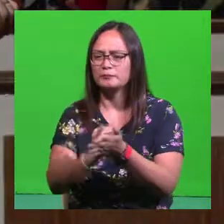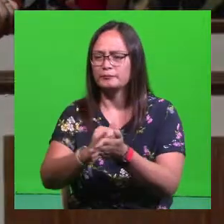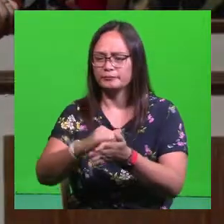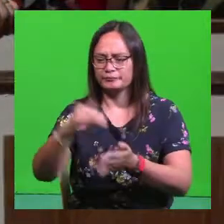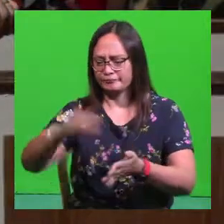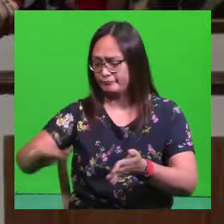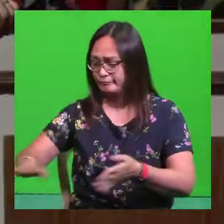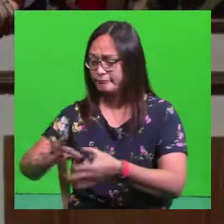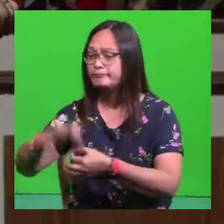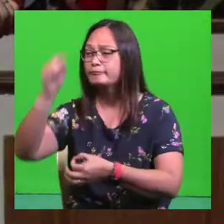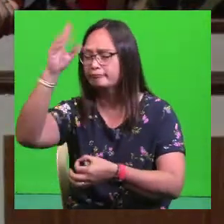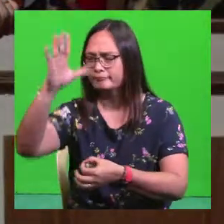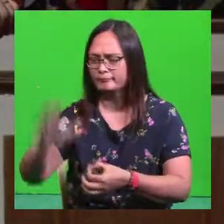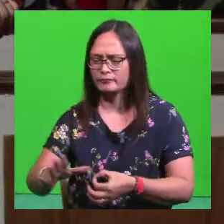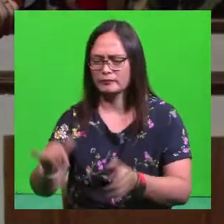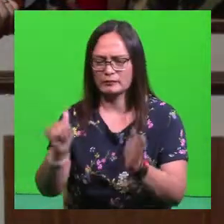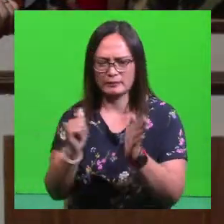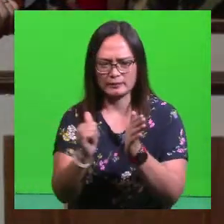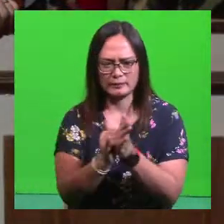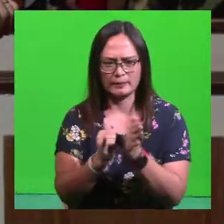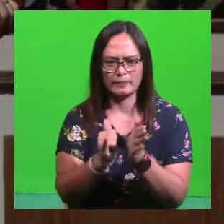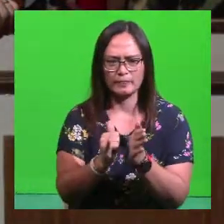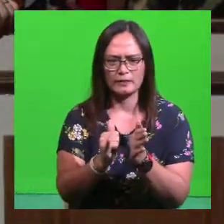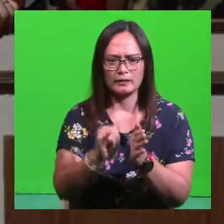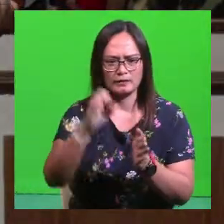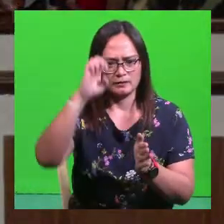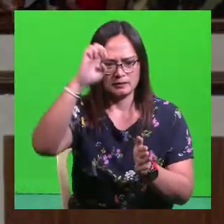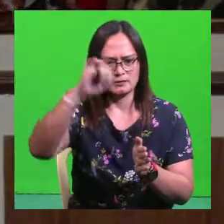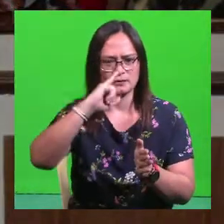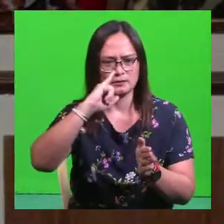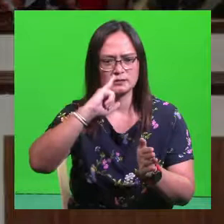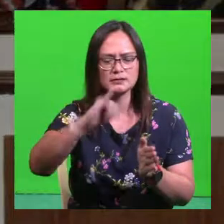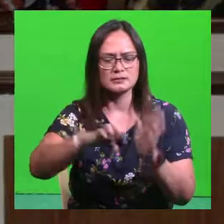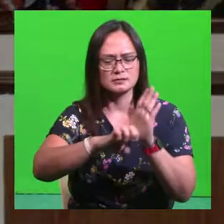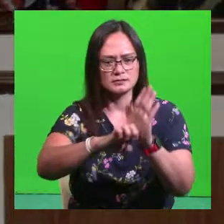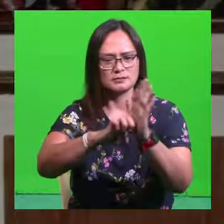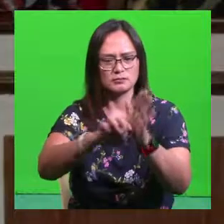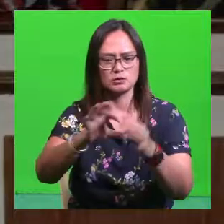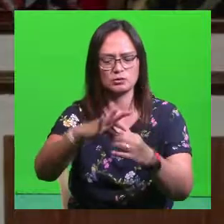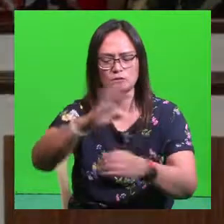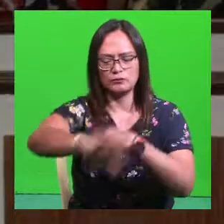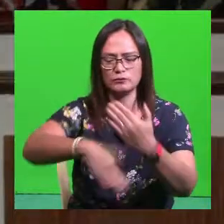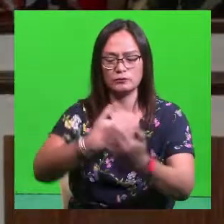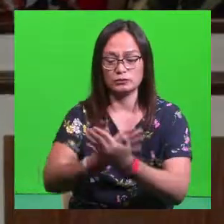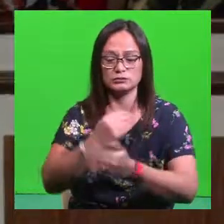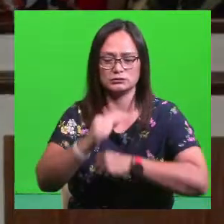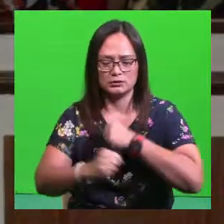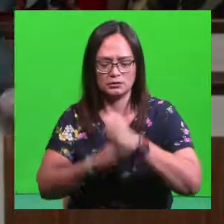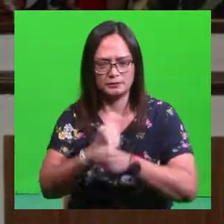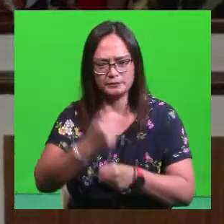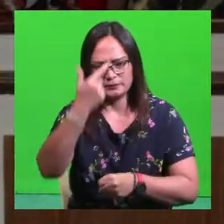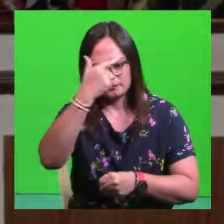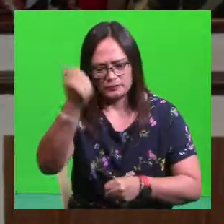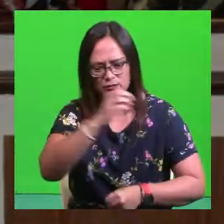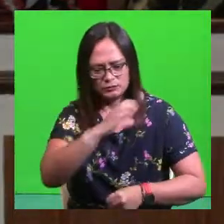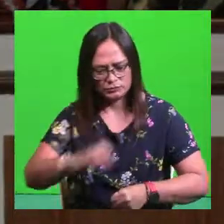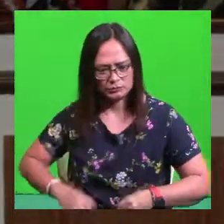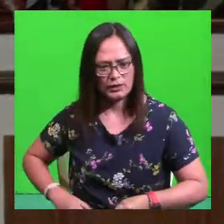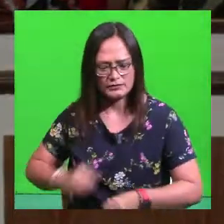ng lahat ng sufferings, because Christ also suffered for us, leaving us an example that